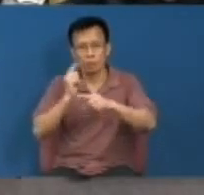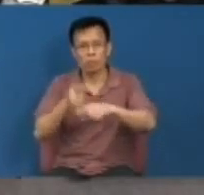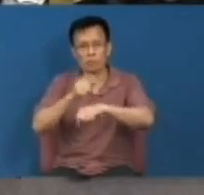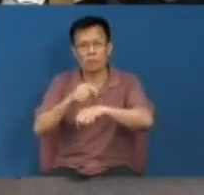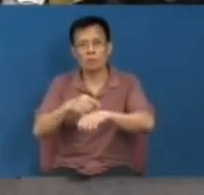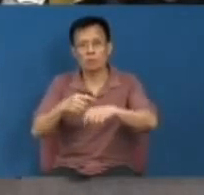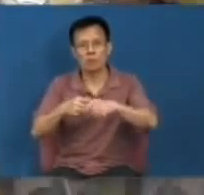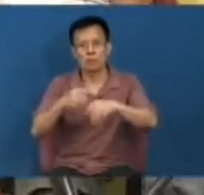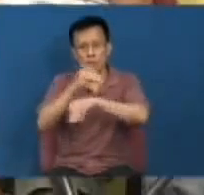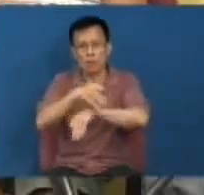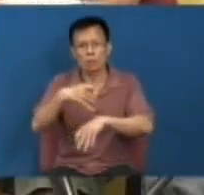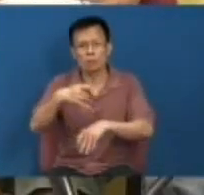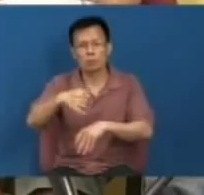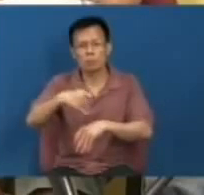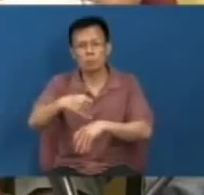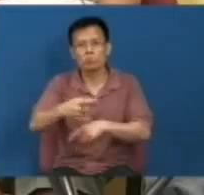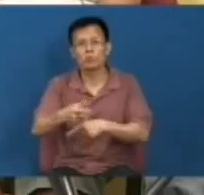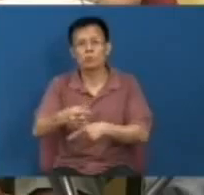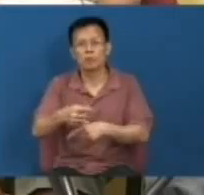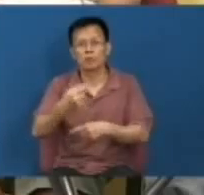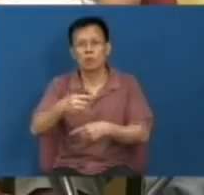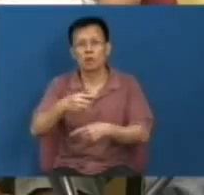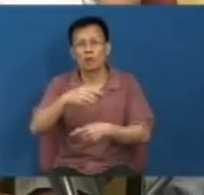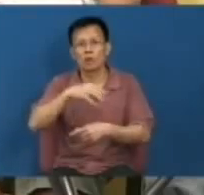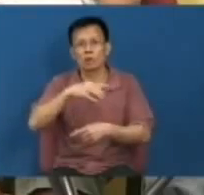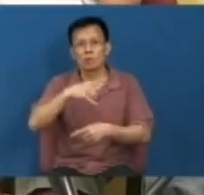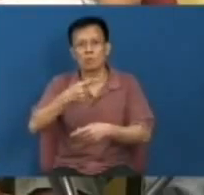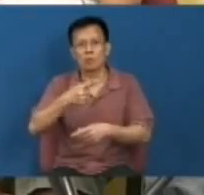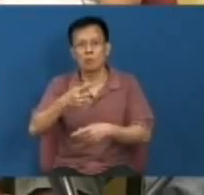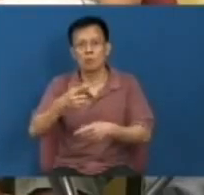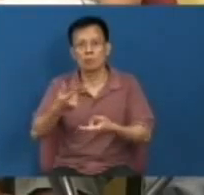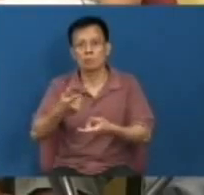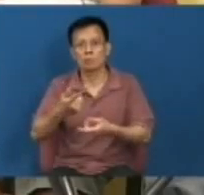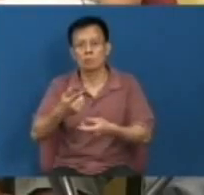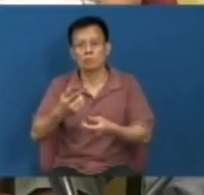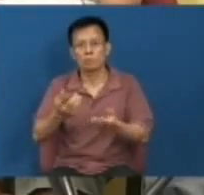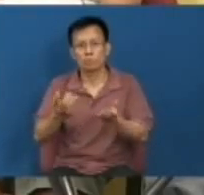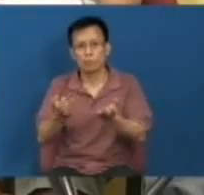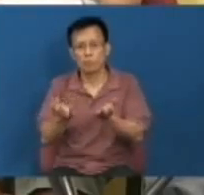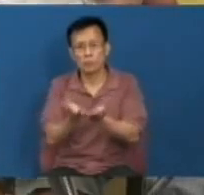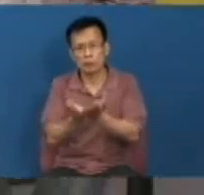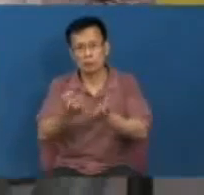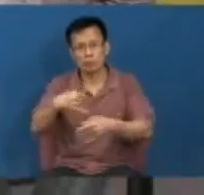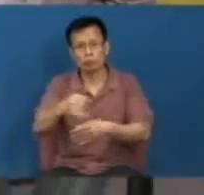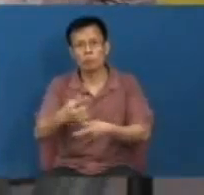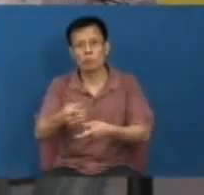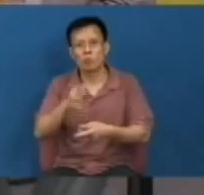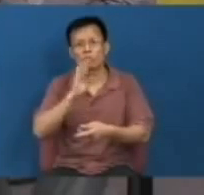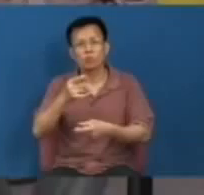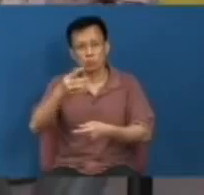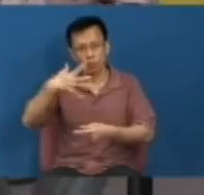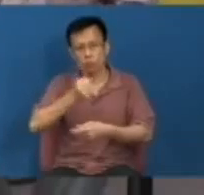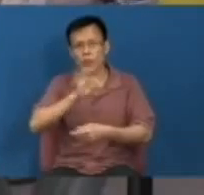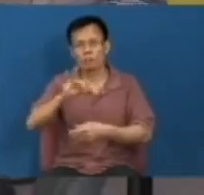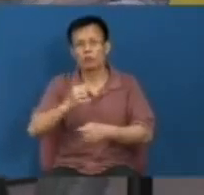嘅。咁你唔好嗌我喺銀行，仲要寫封信證明我幾時開用我 工人電梯呢？呢位官員咧，佢唔係做馬會嘅啫。如果唔係真